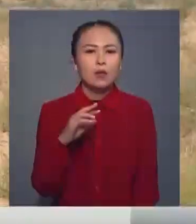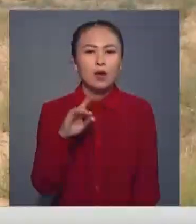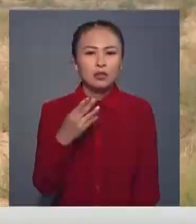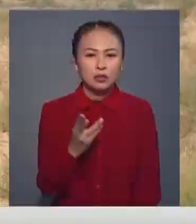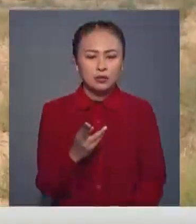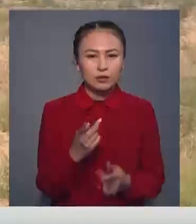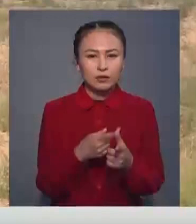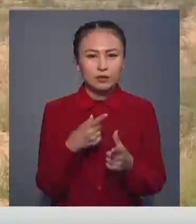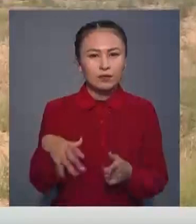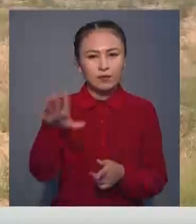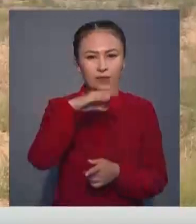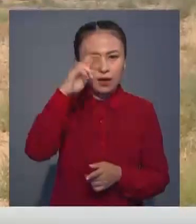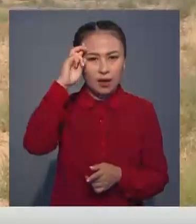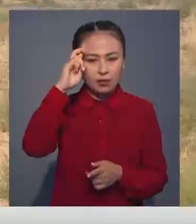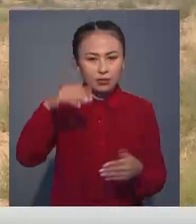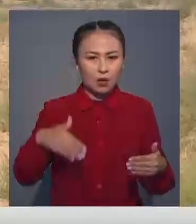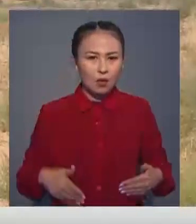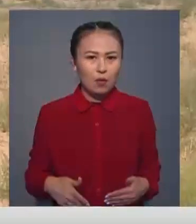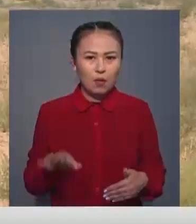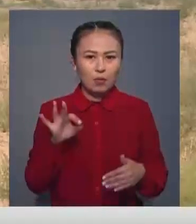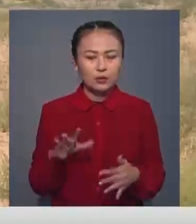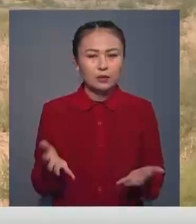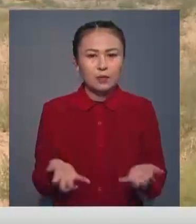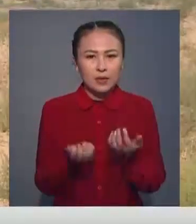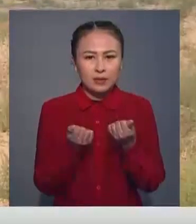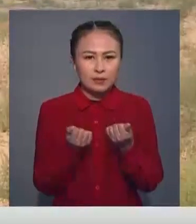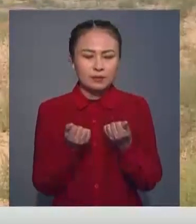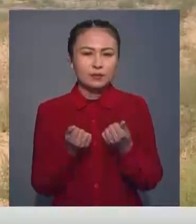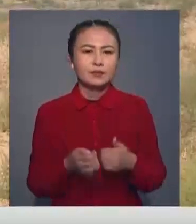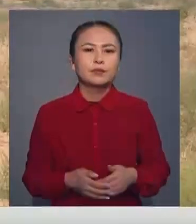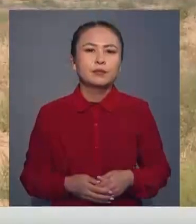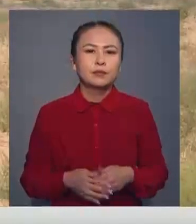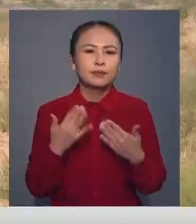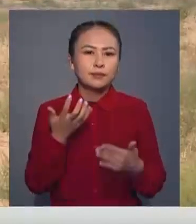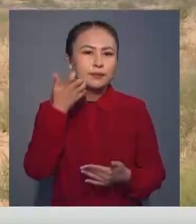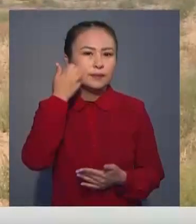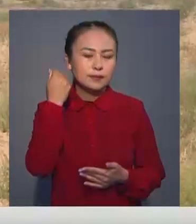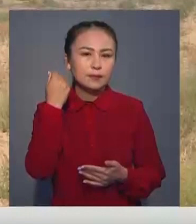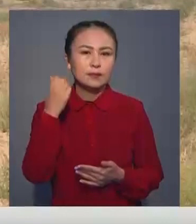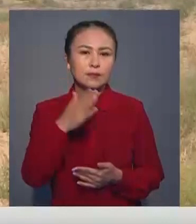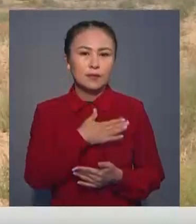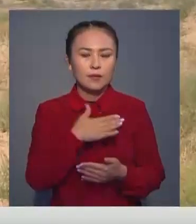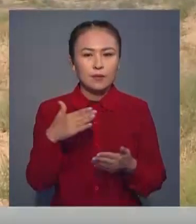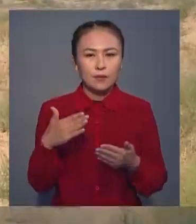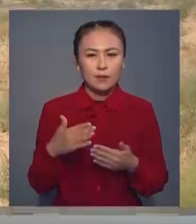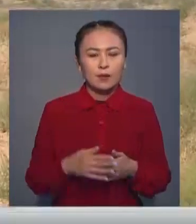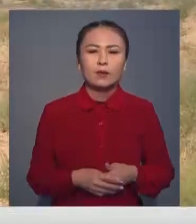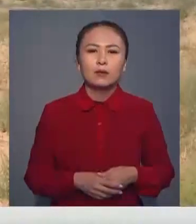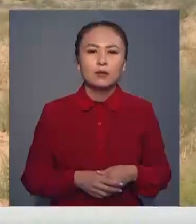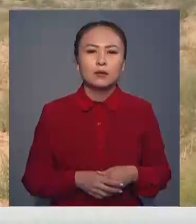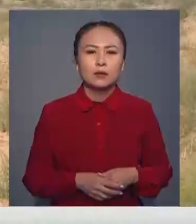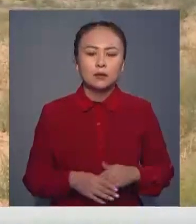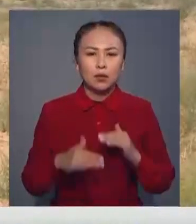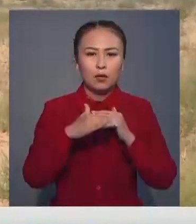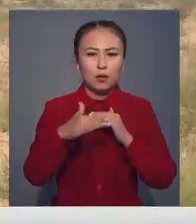елді жаңағы аштықтан алып қалды деді. Мына құмаршық. Соның арқасында біздің жаңағы мына